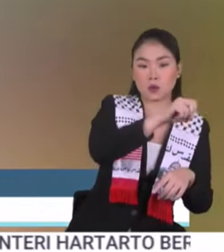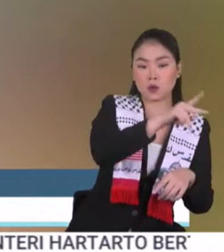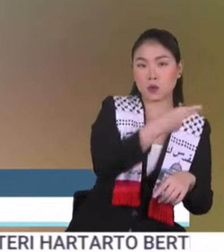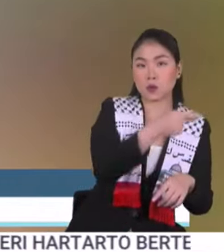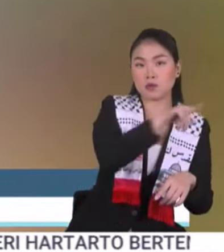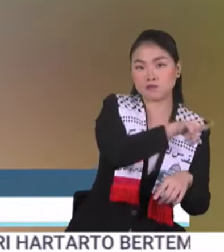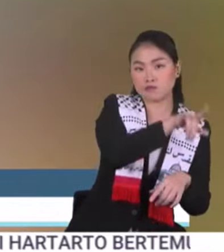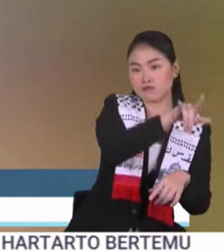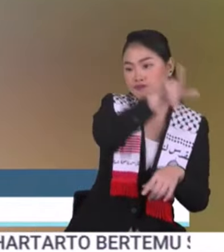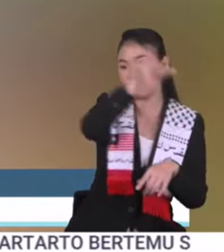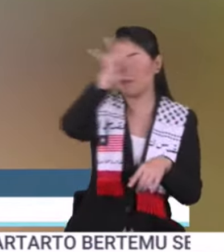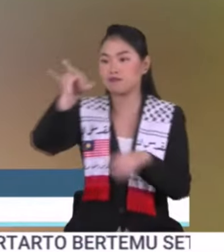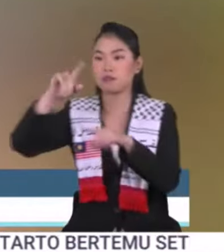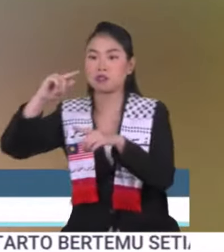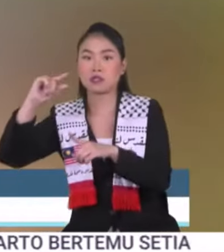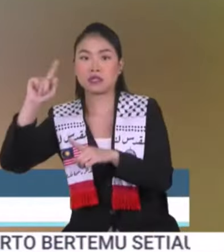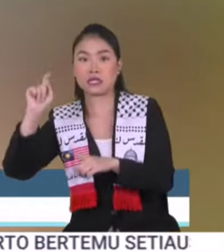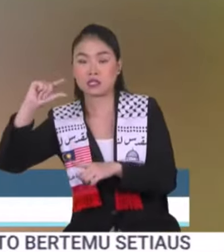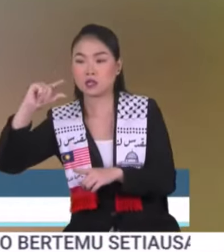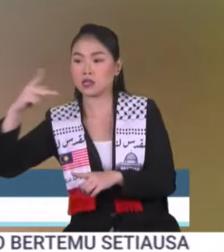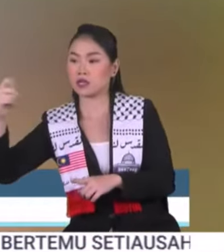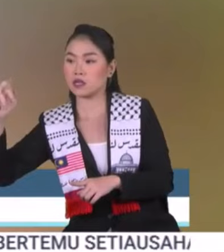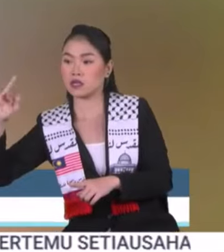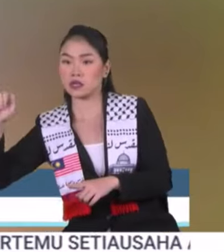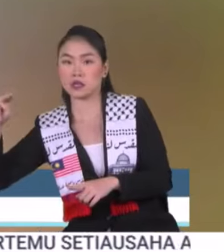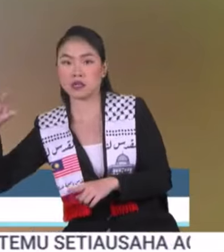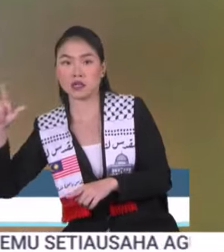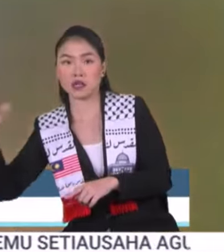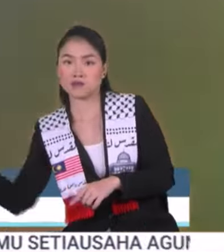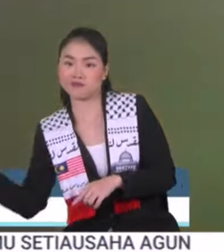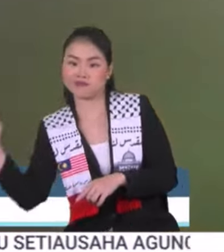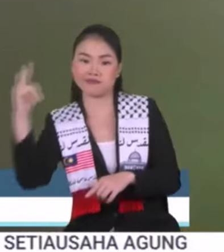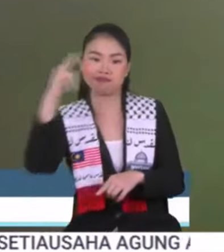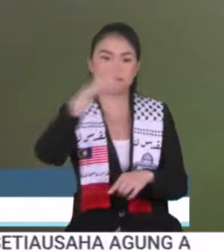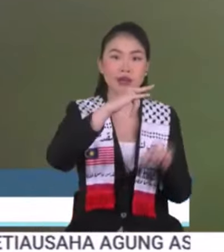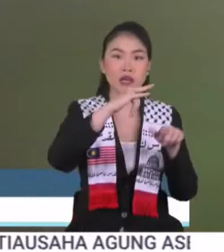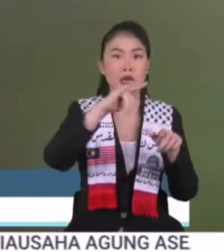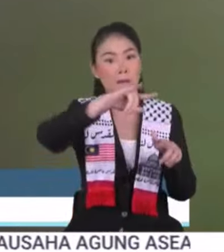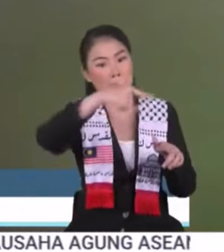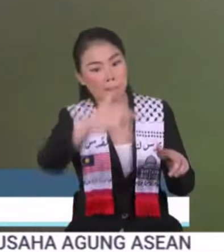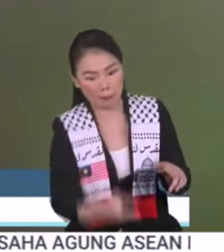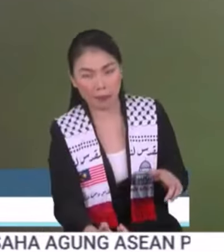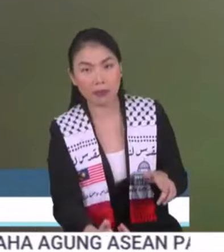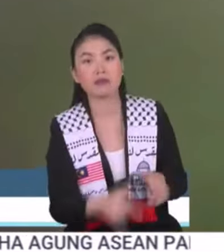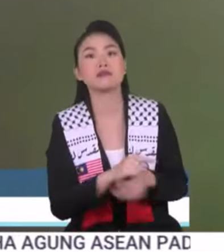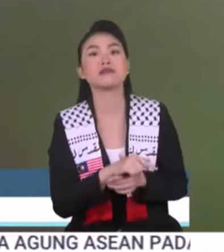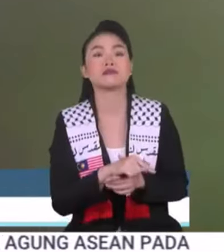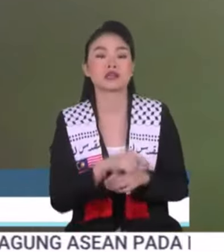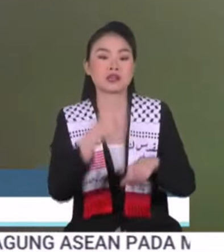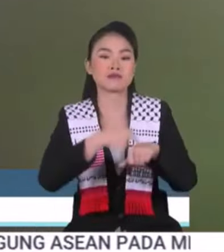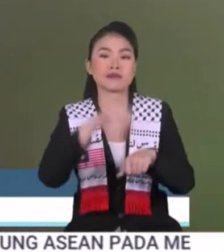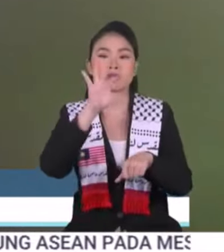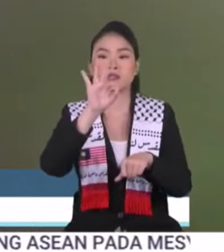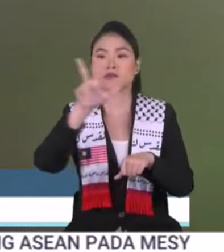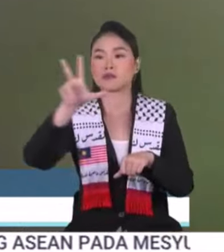dan berpatah balik ke Ipoh sebelum terhempas di lokasi kejadian pada pukul 9.30 pagi.